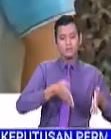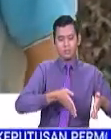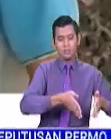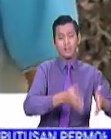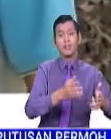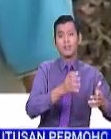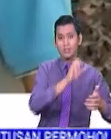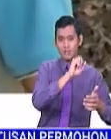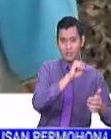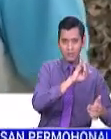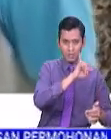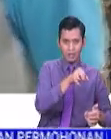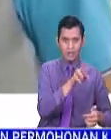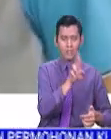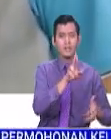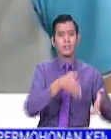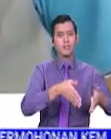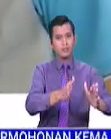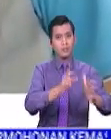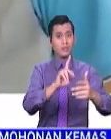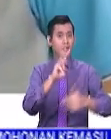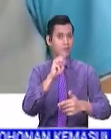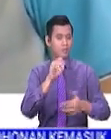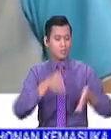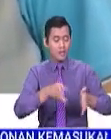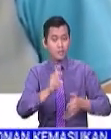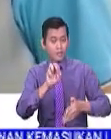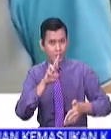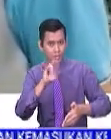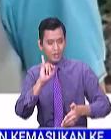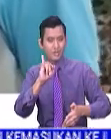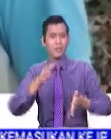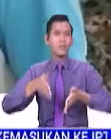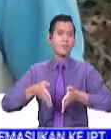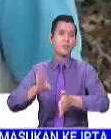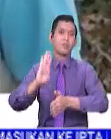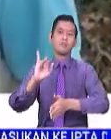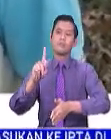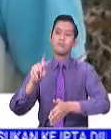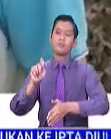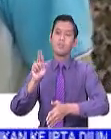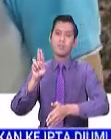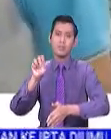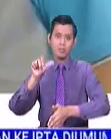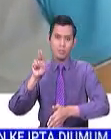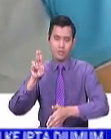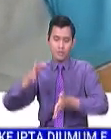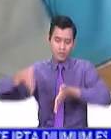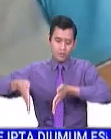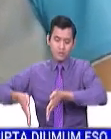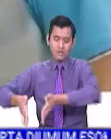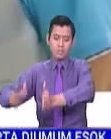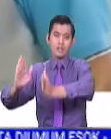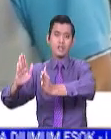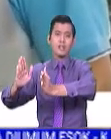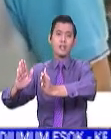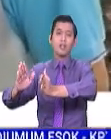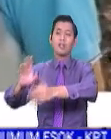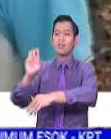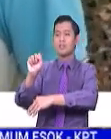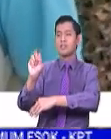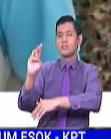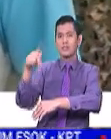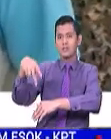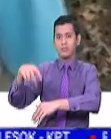hadapan Balai Polis Tanjung SCR Jalan mirip Bintulu hadapan Balai Polis trafik Merry xgear jalan buat kamiri